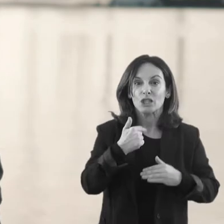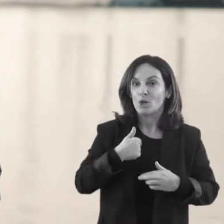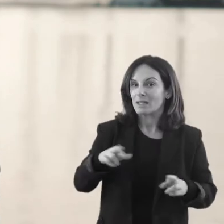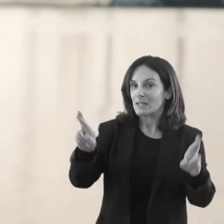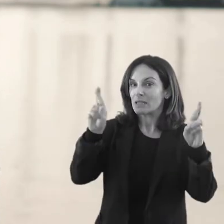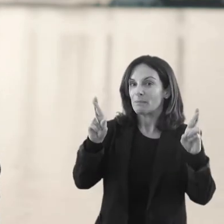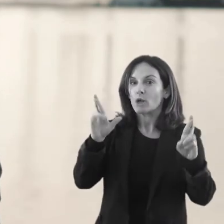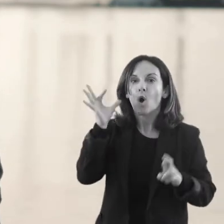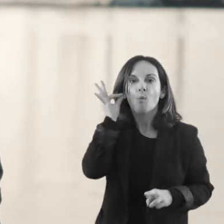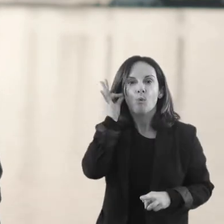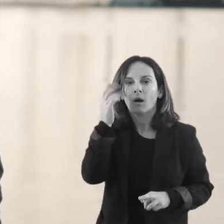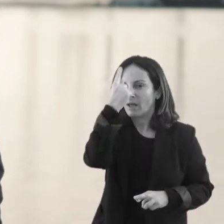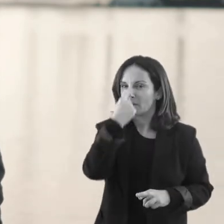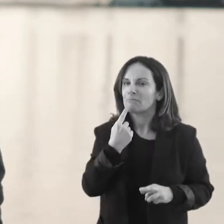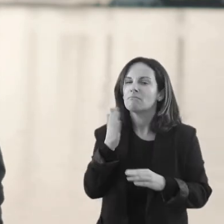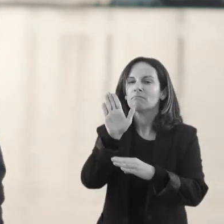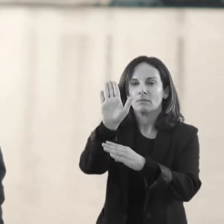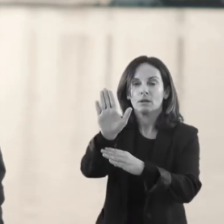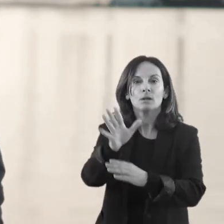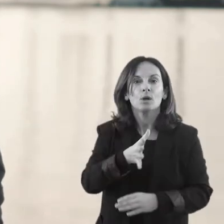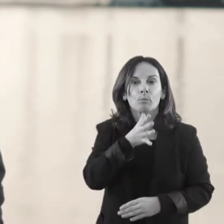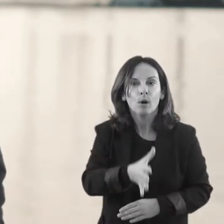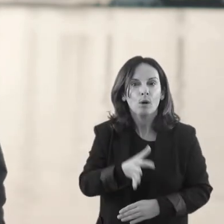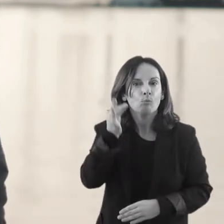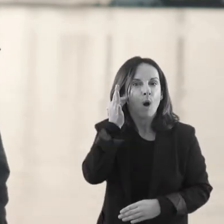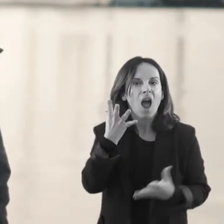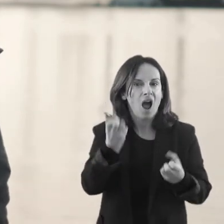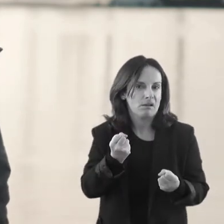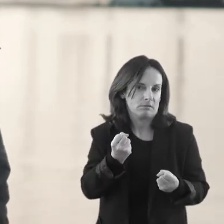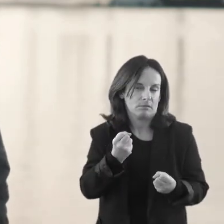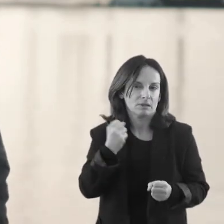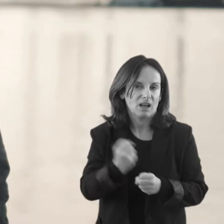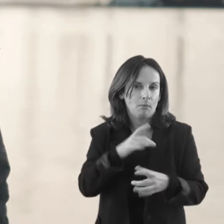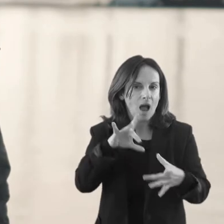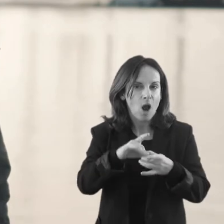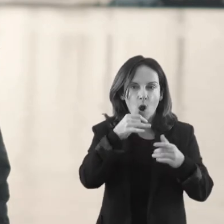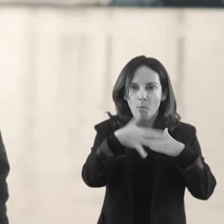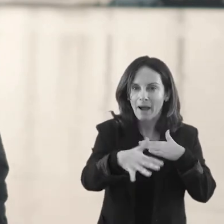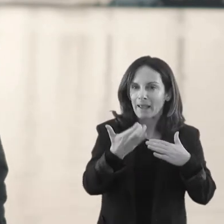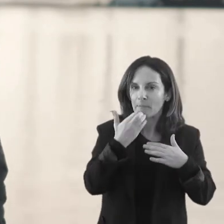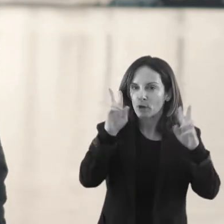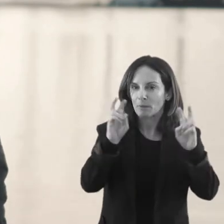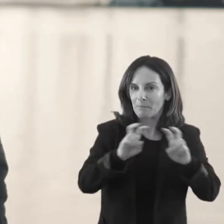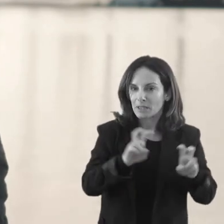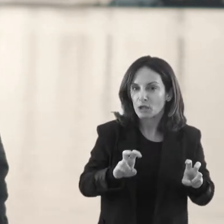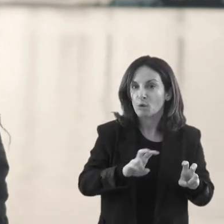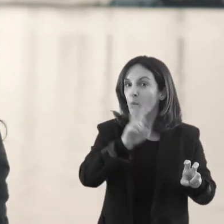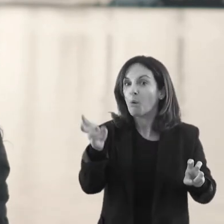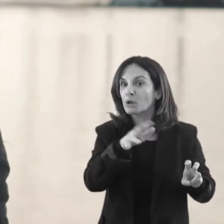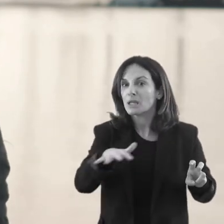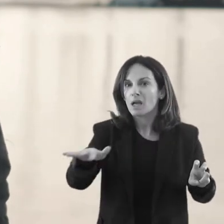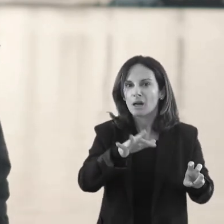dona tingui un paper important perquè hi ha moltes dones que fan feina relacionada amb la mà, tant en el camp de la recerca com en